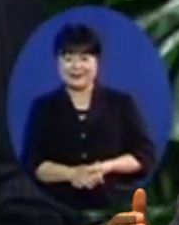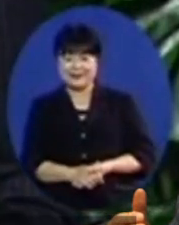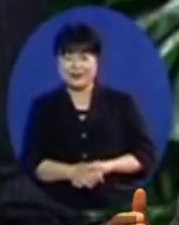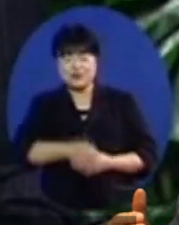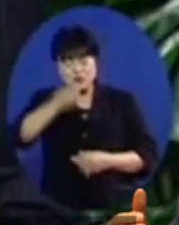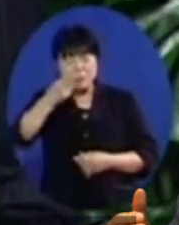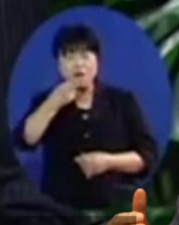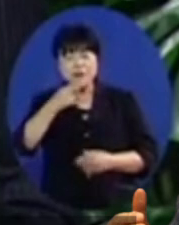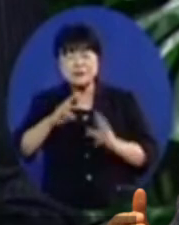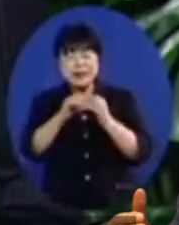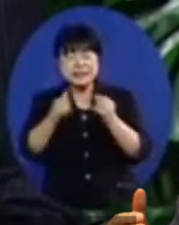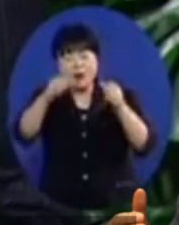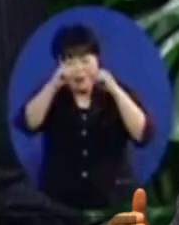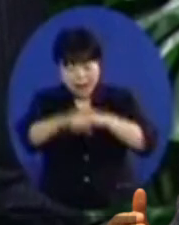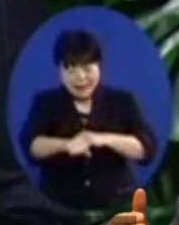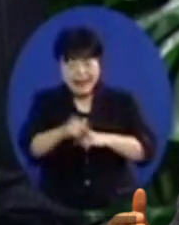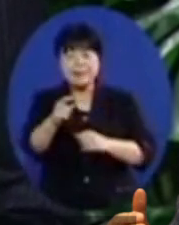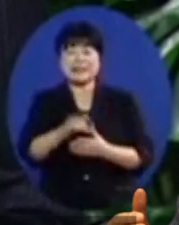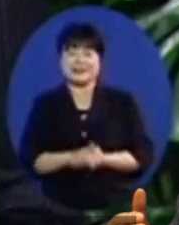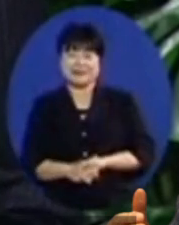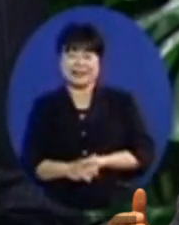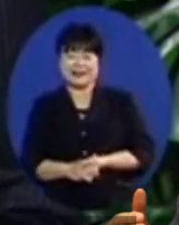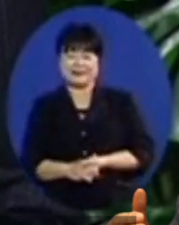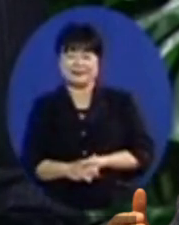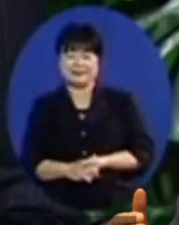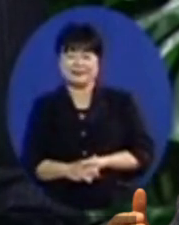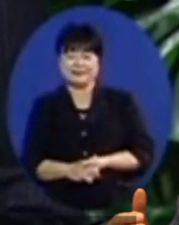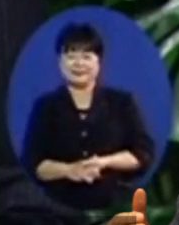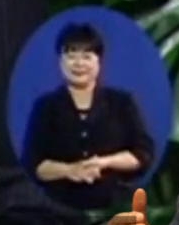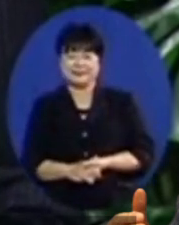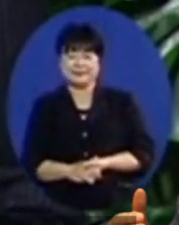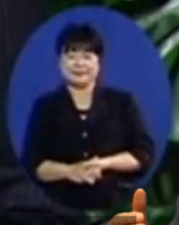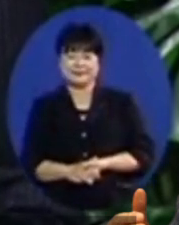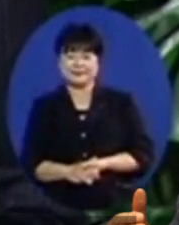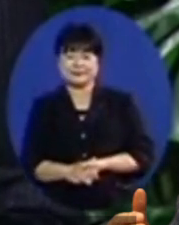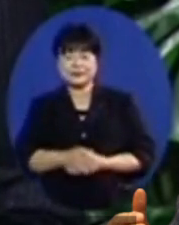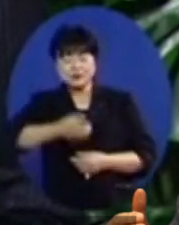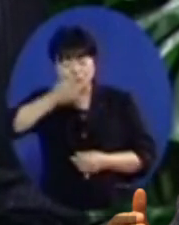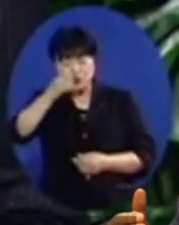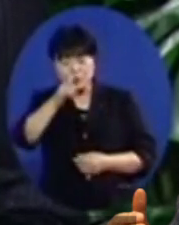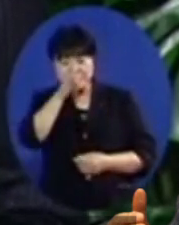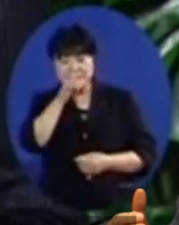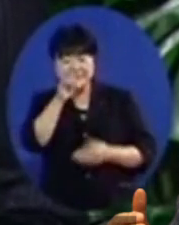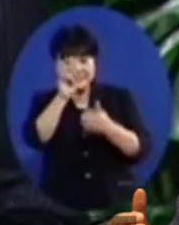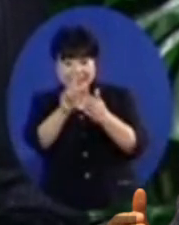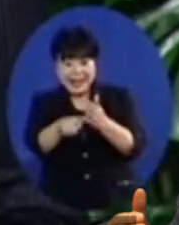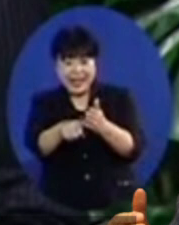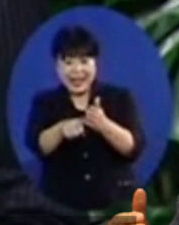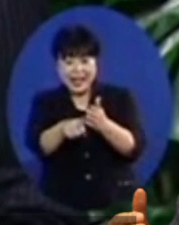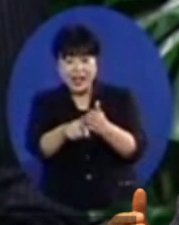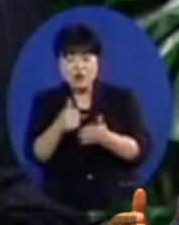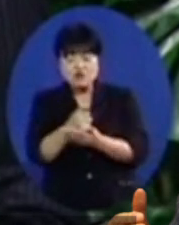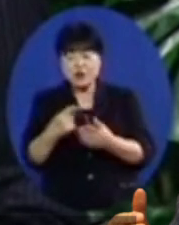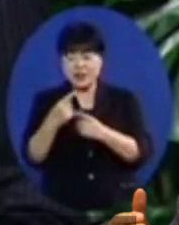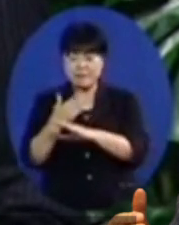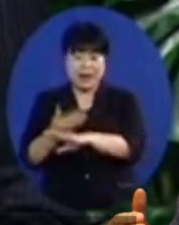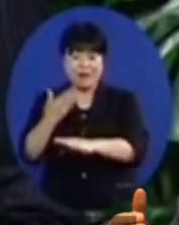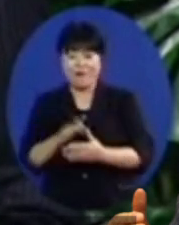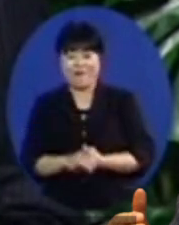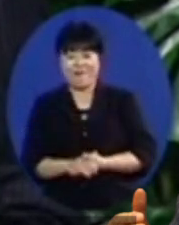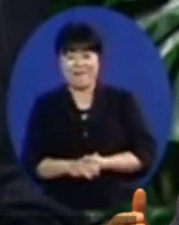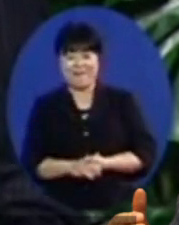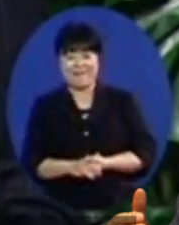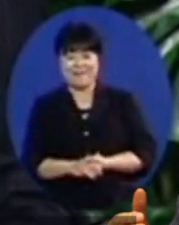꿈이 없는 백성은 망한다고 성경에 말하는 것입니다. 꿈이 있으면 운명이 달라질 수 있는